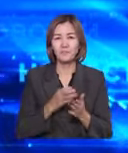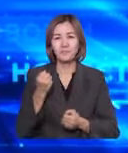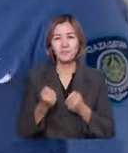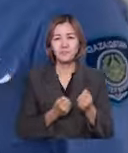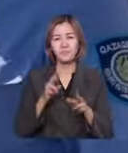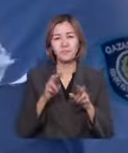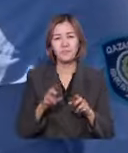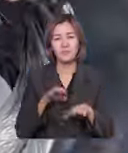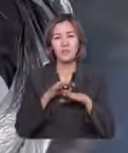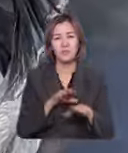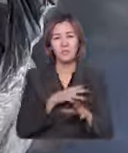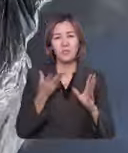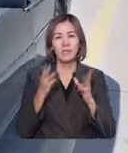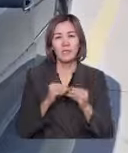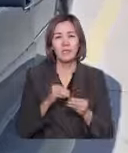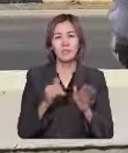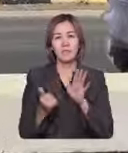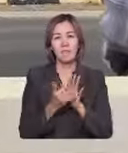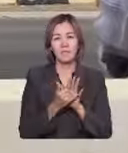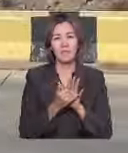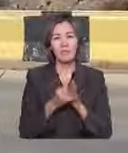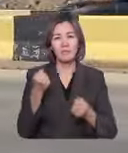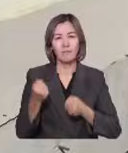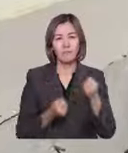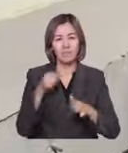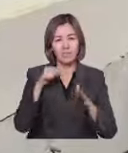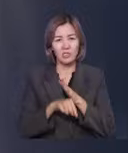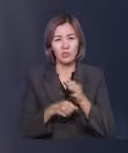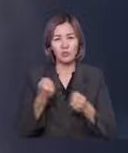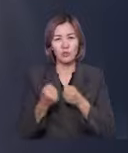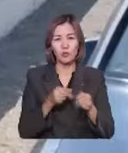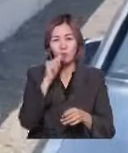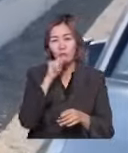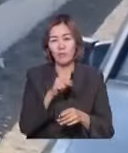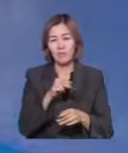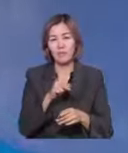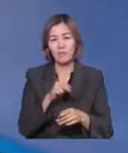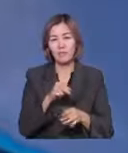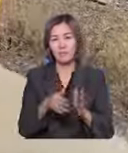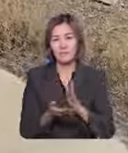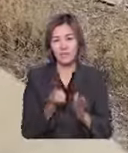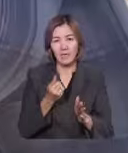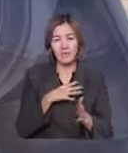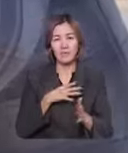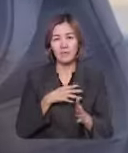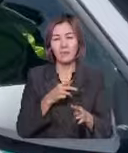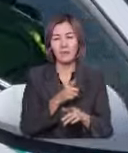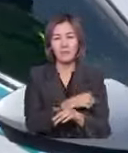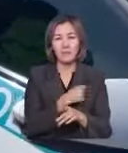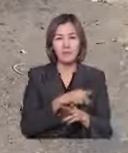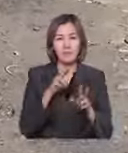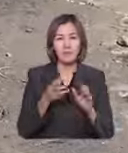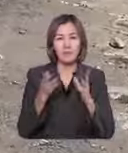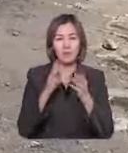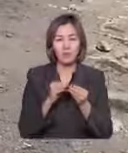қызметкерлері автокөліктерге тексеріс жүргізген, нәтижесінде Mercedes-Benz автокөлігінің жүргізушісінен күмәнді зат тәркіленді. Медициналық